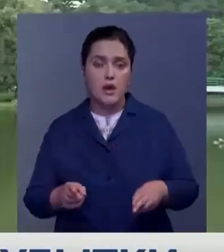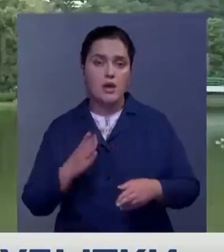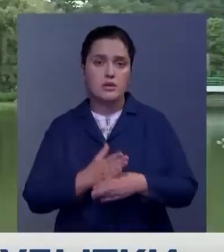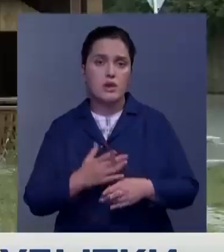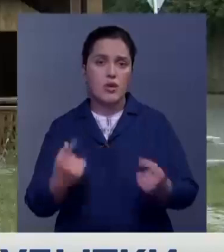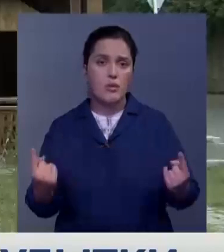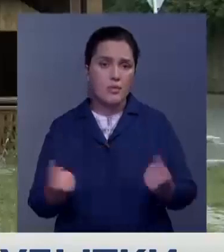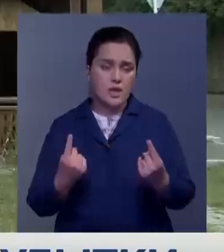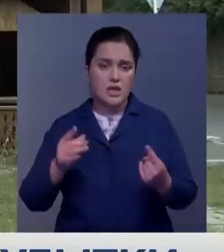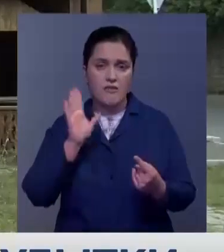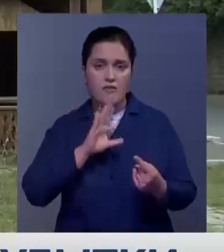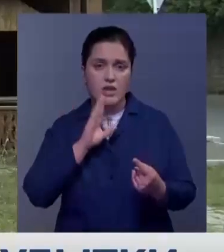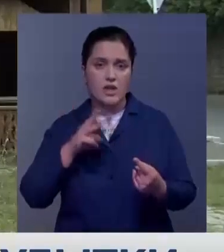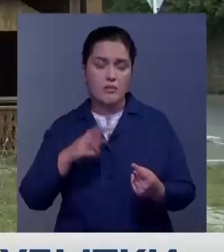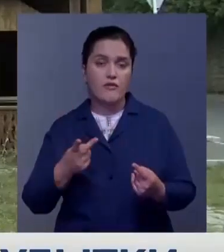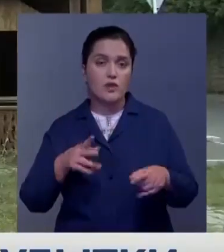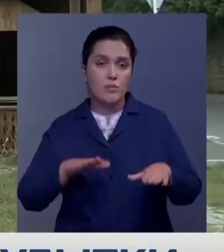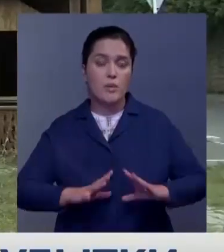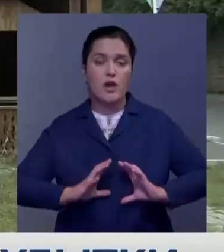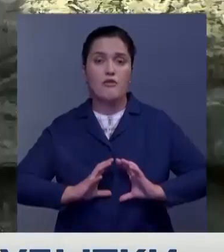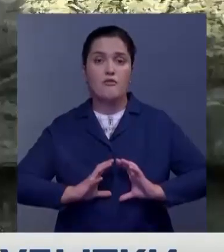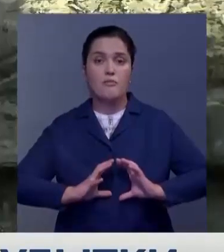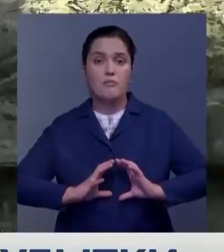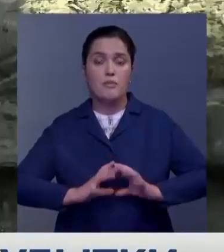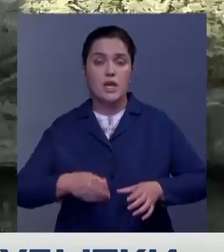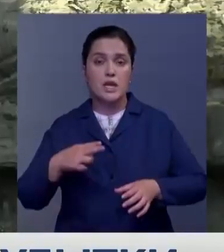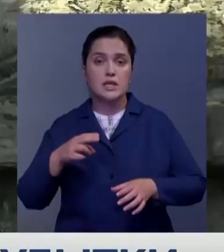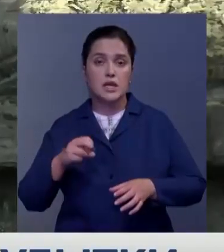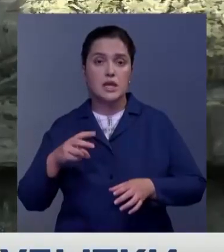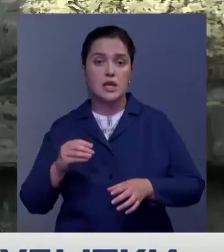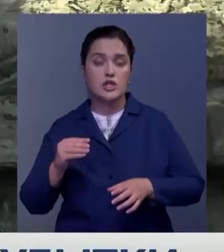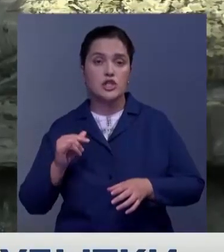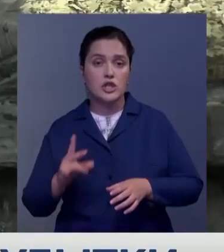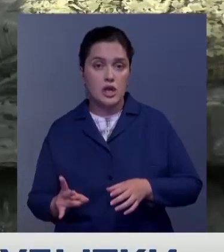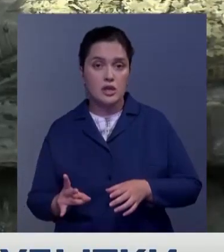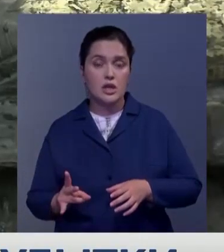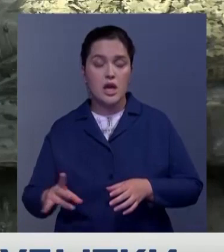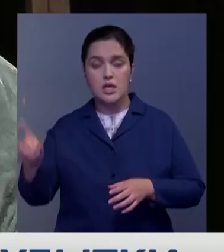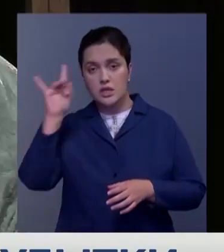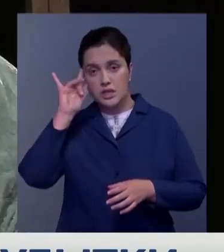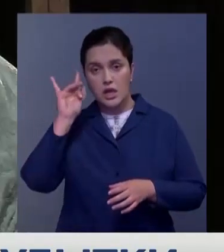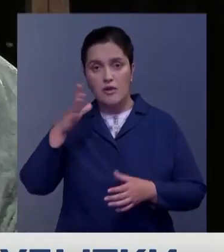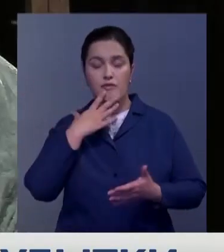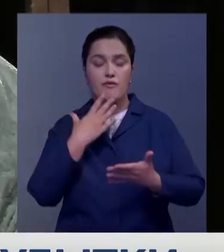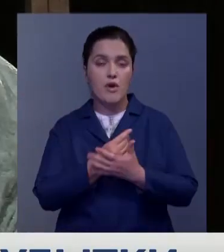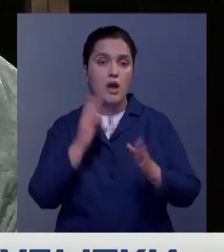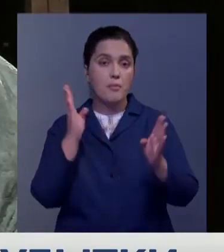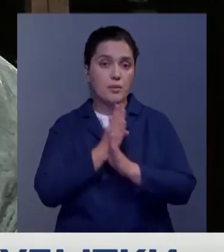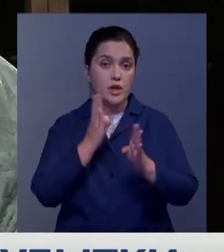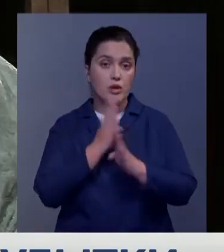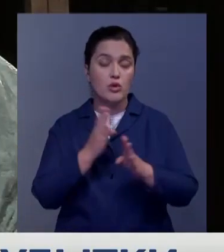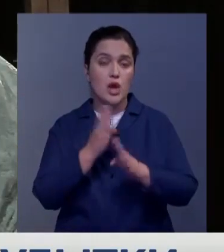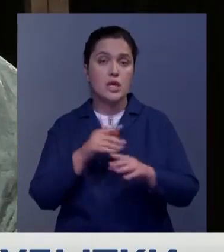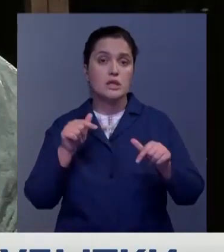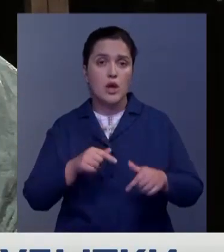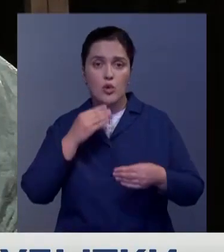вода из крана, второе место в мире занимает, как говорили герои всеми любимого фильма «Мимино», славится еще и своей природой. Здесь услада